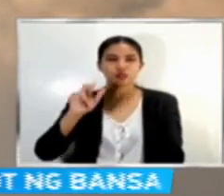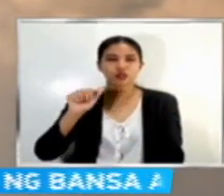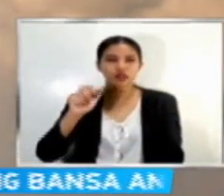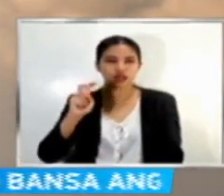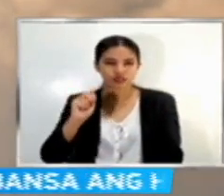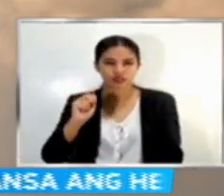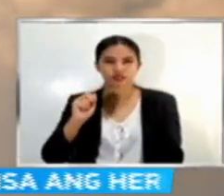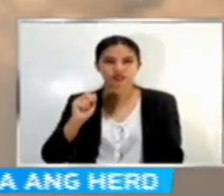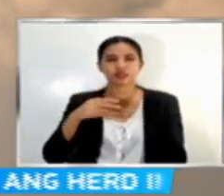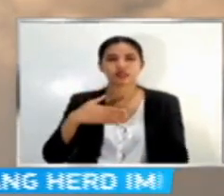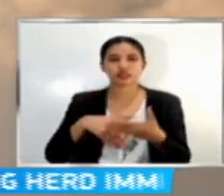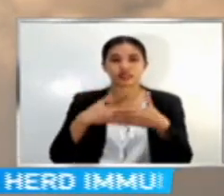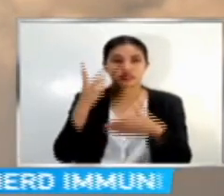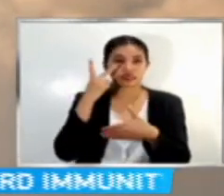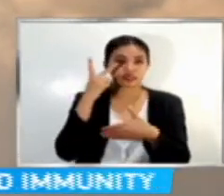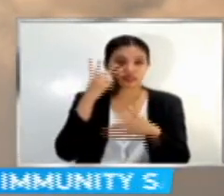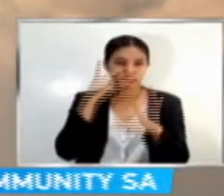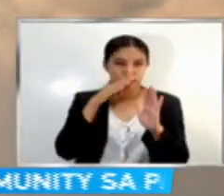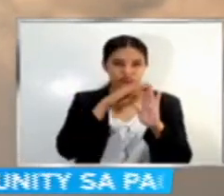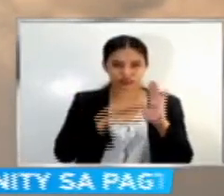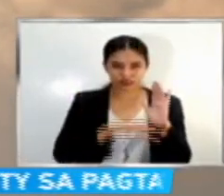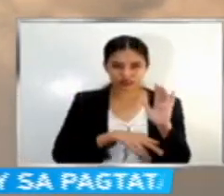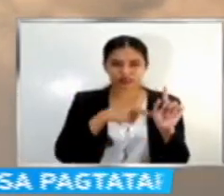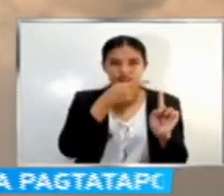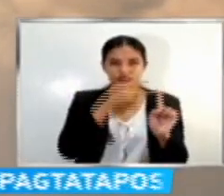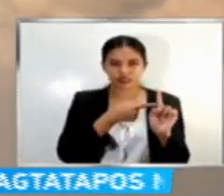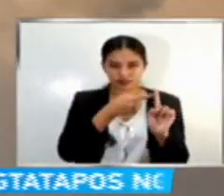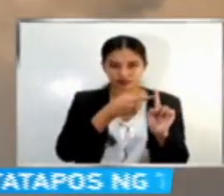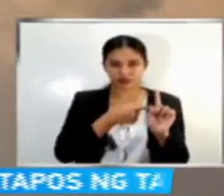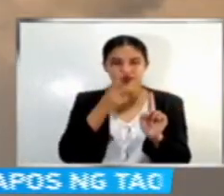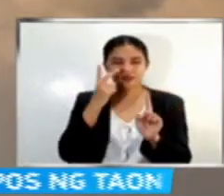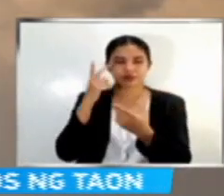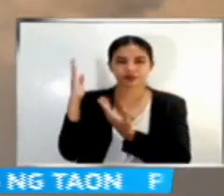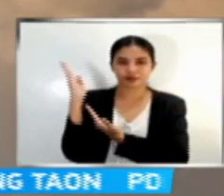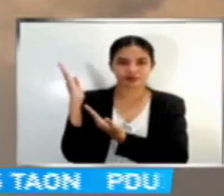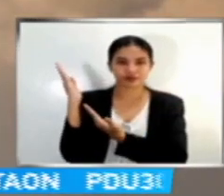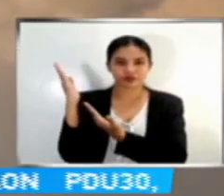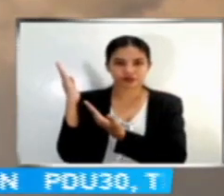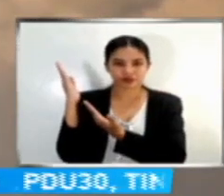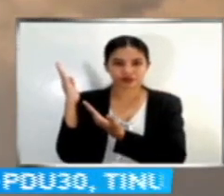Dagupan at Zamboanga, at 39 degrees Celsius sa Lawag at Cotabato.